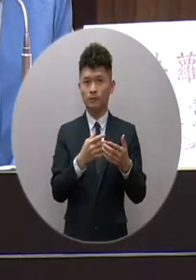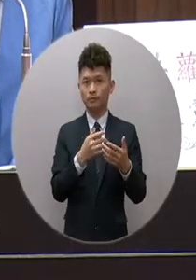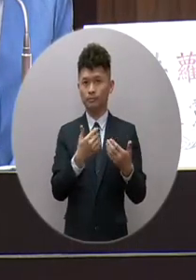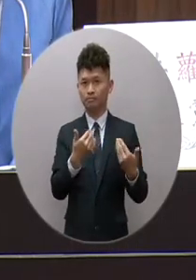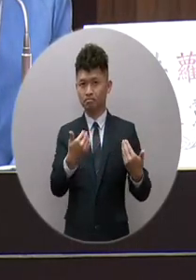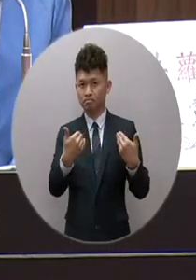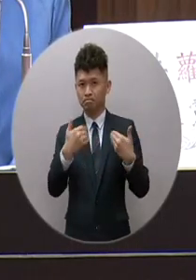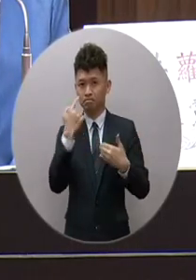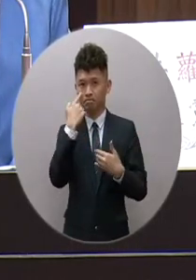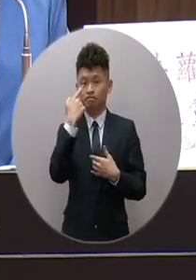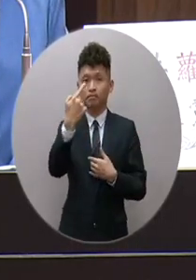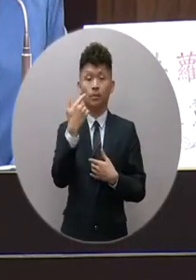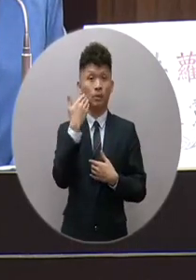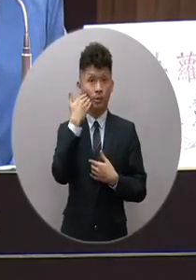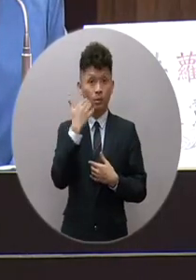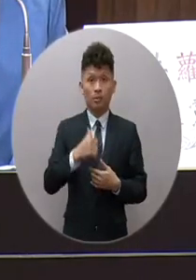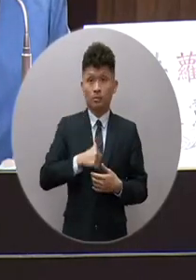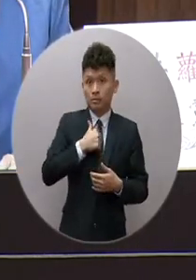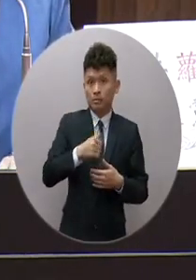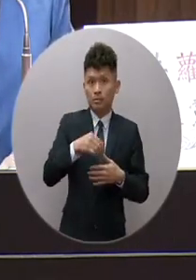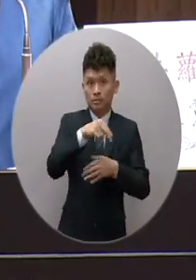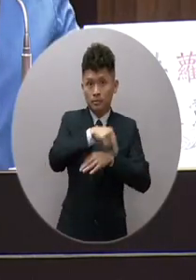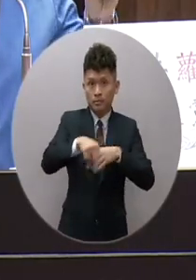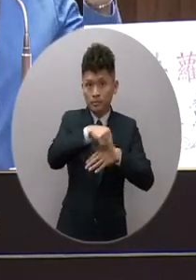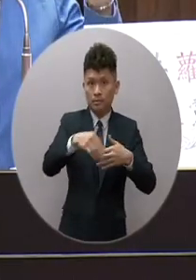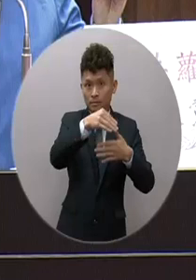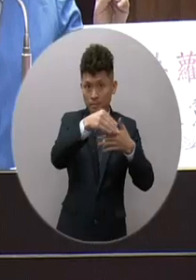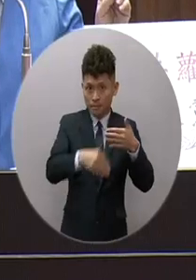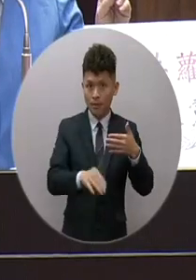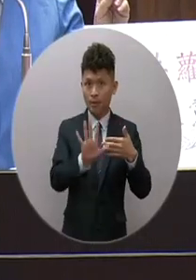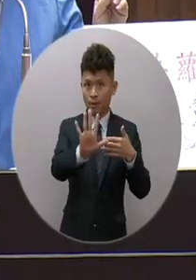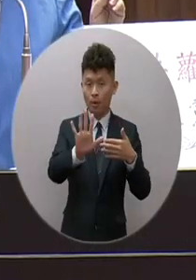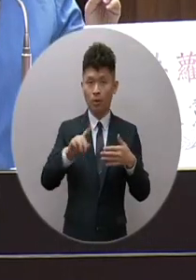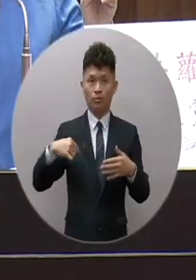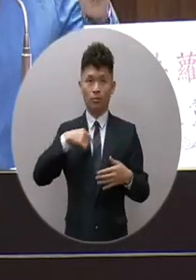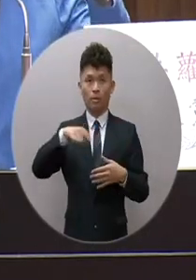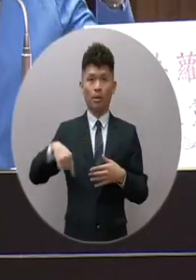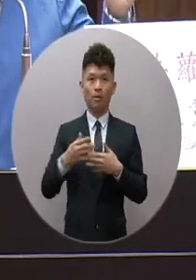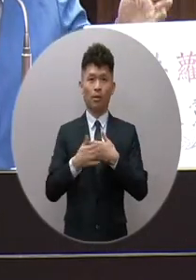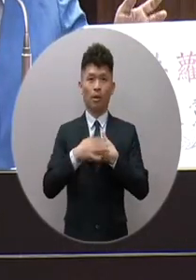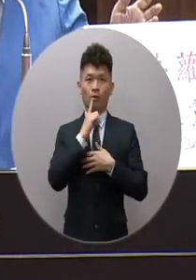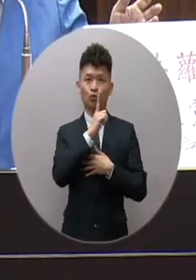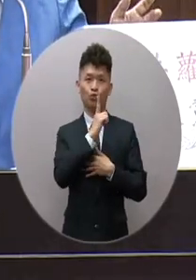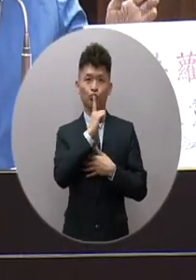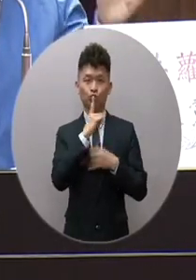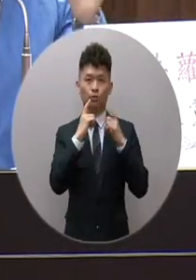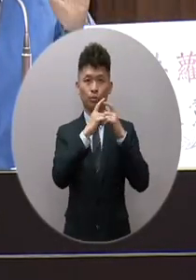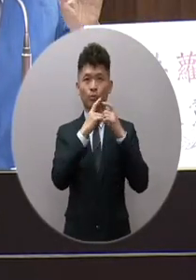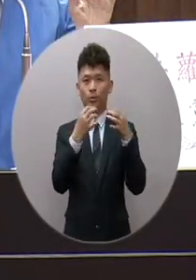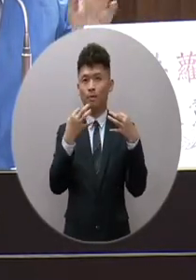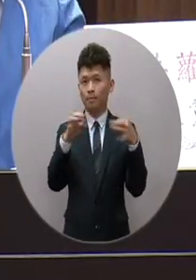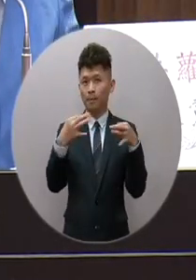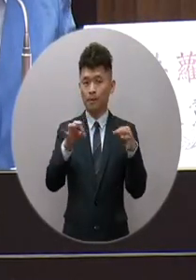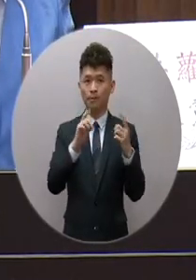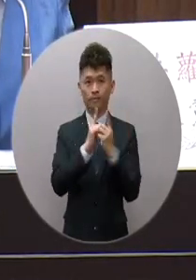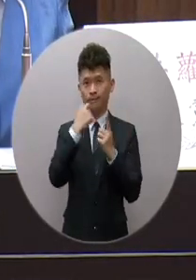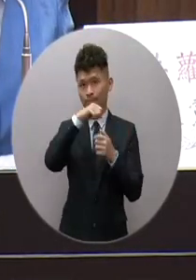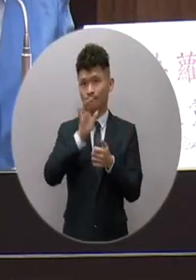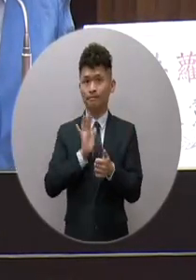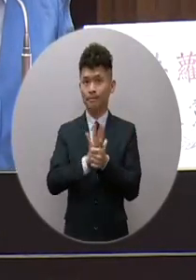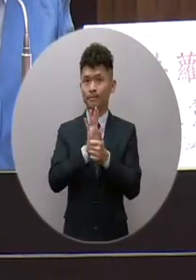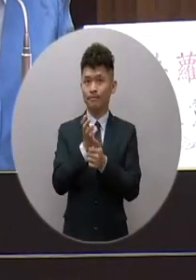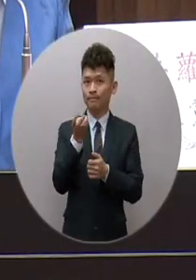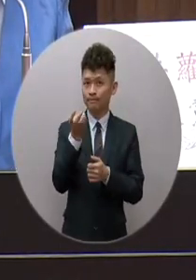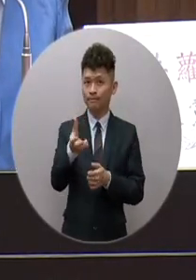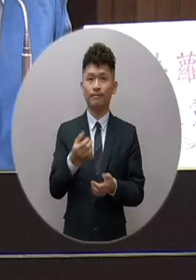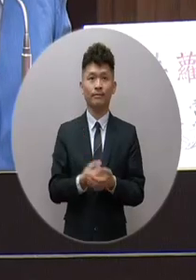果他们是采取具体的措施，而我们只是叫嚣式的回应的话，对台湾一点帮助都没